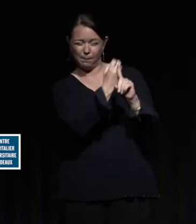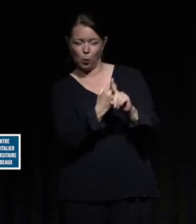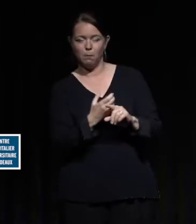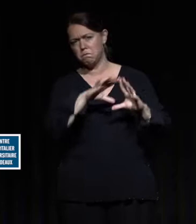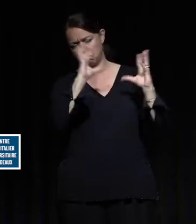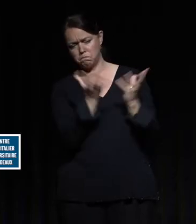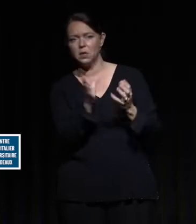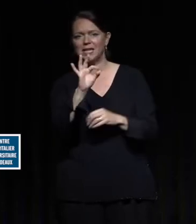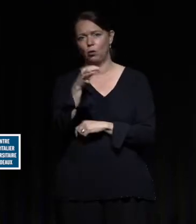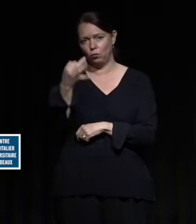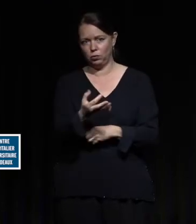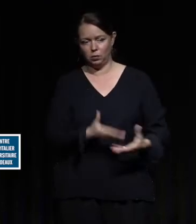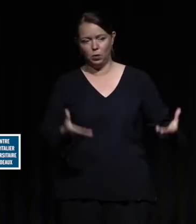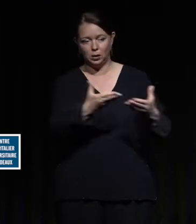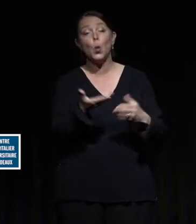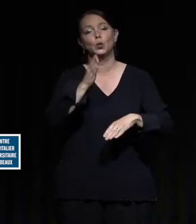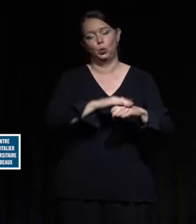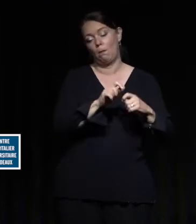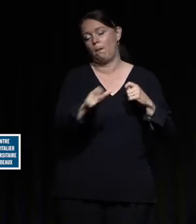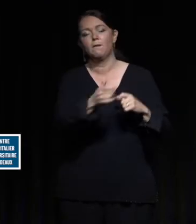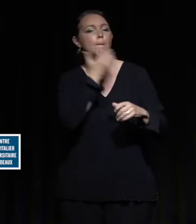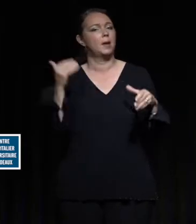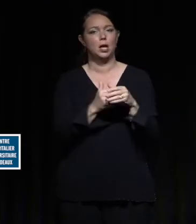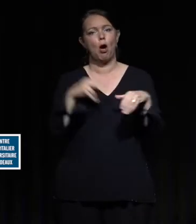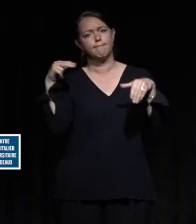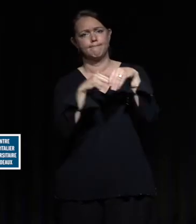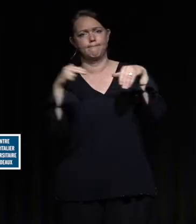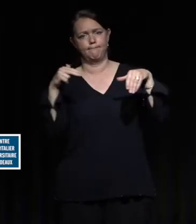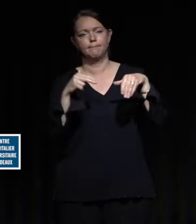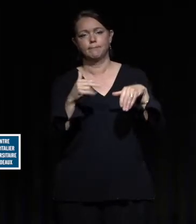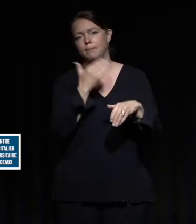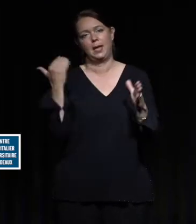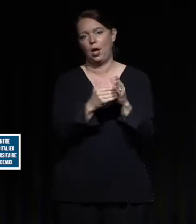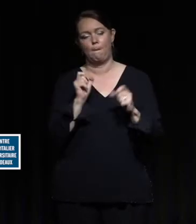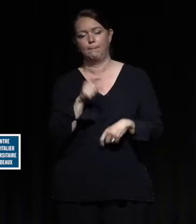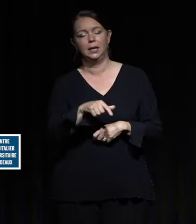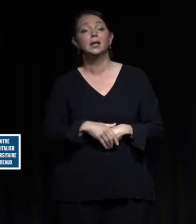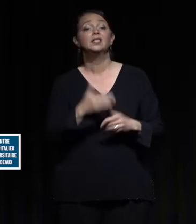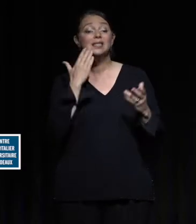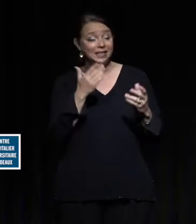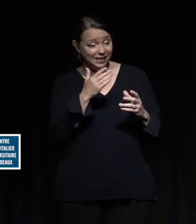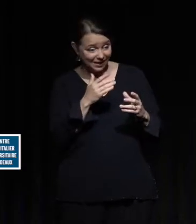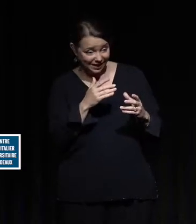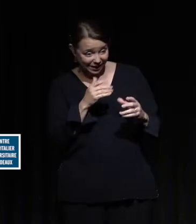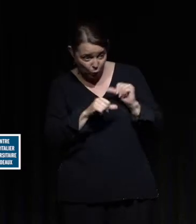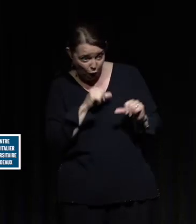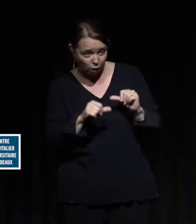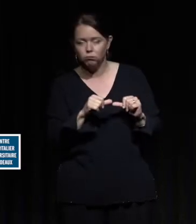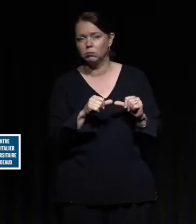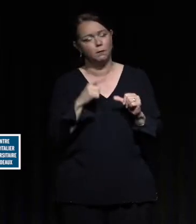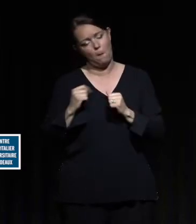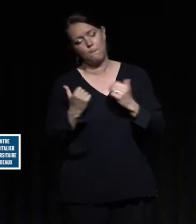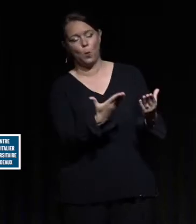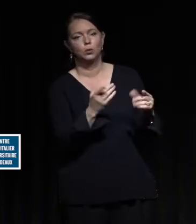cas, finalement, c'est l'imagerie qui est essentielle et on doit offrir aux femmes une procédure en cas de douleur, d'expertise de leur douleur. Et